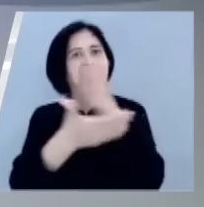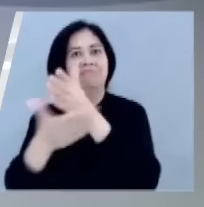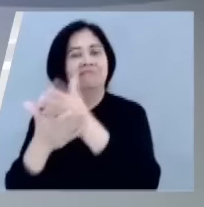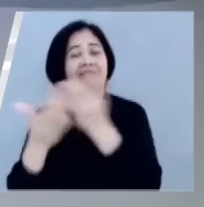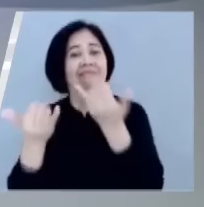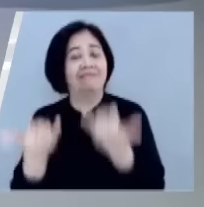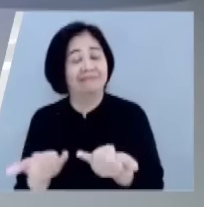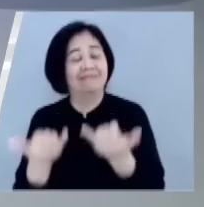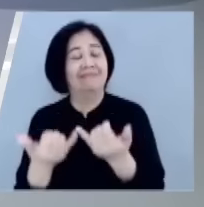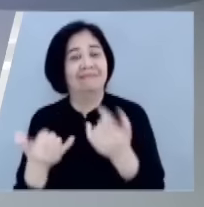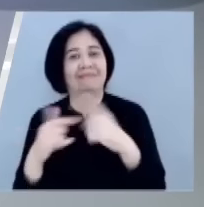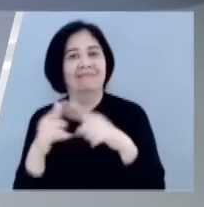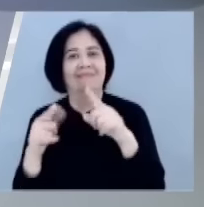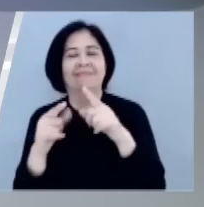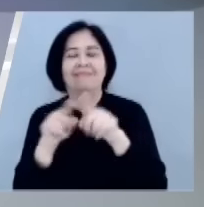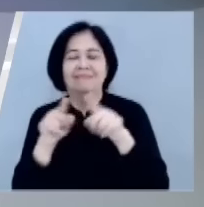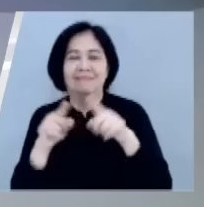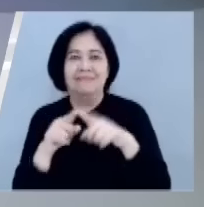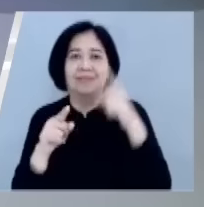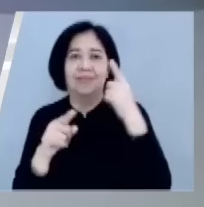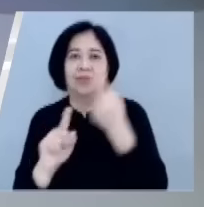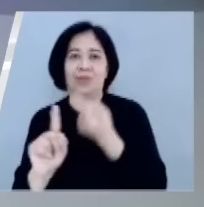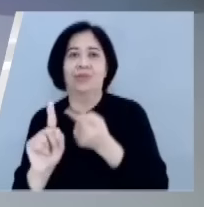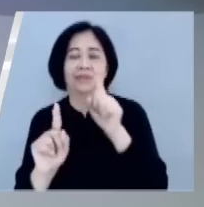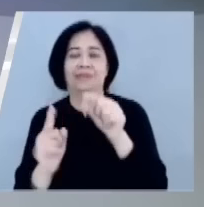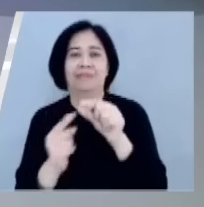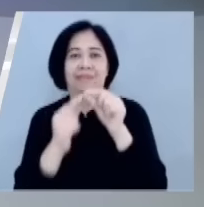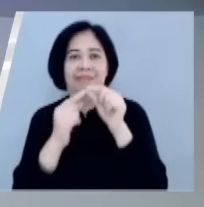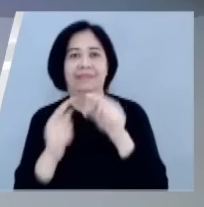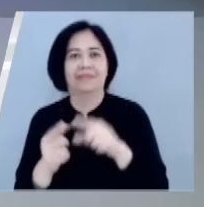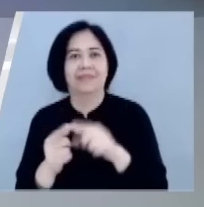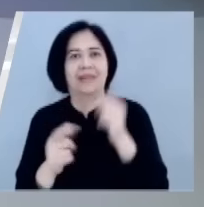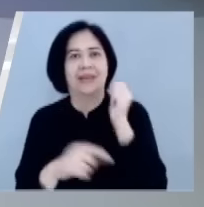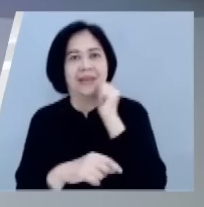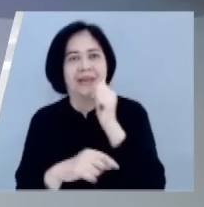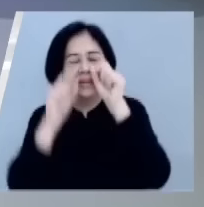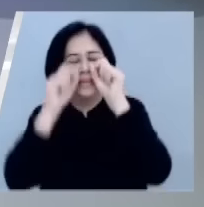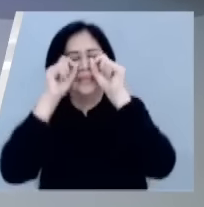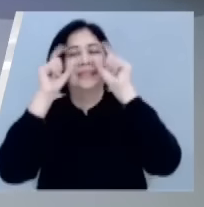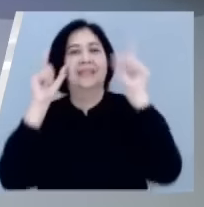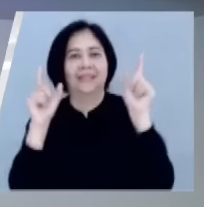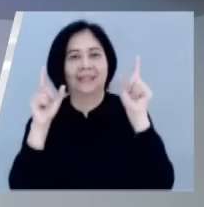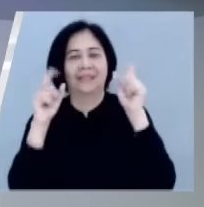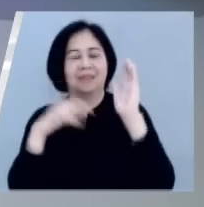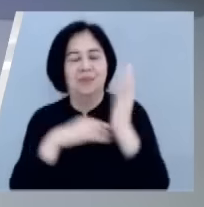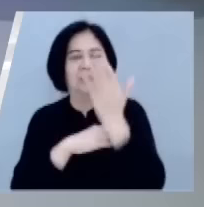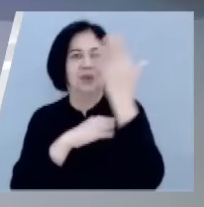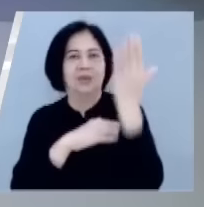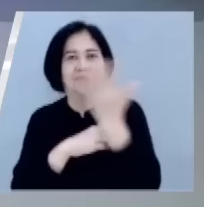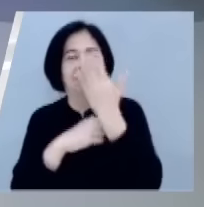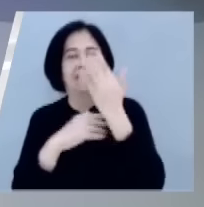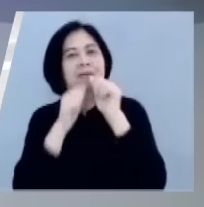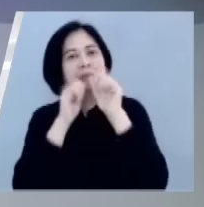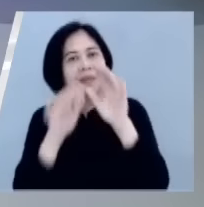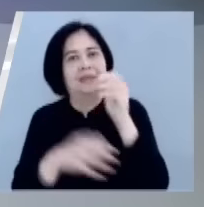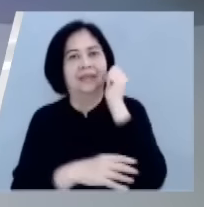pa sa lahat ng yan, para sa isang netizen, every gising is a blessing na dapat